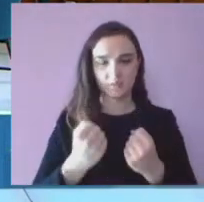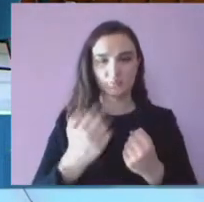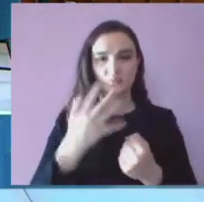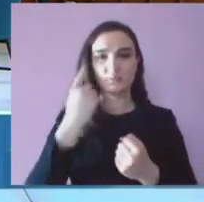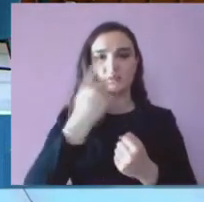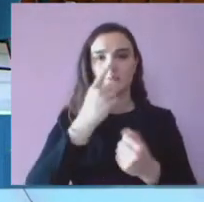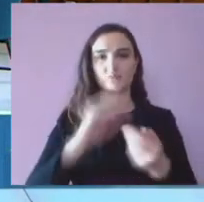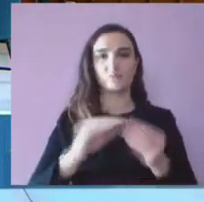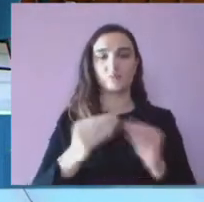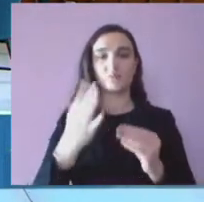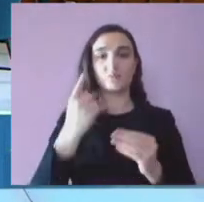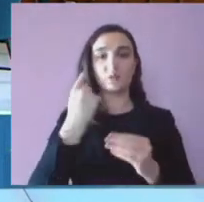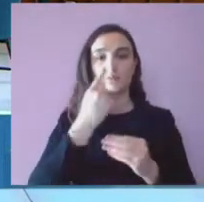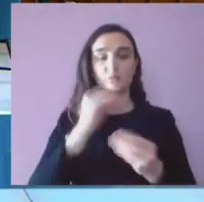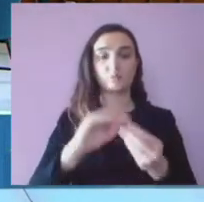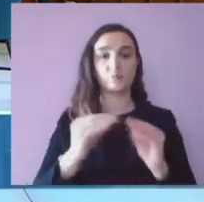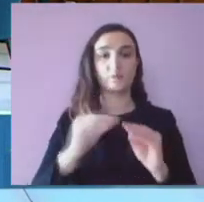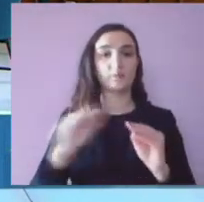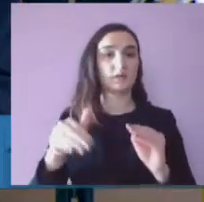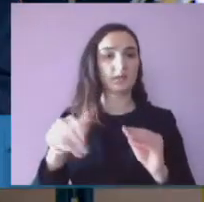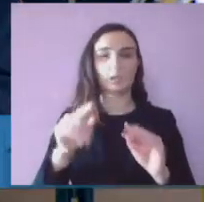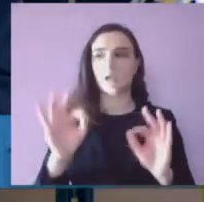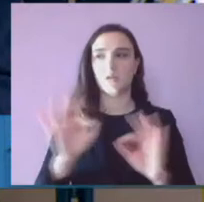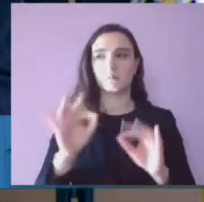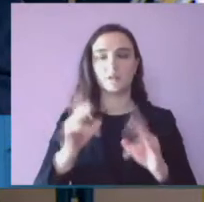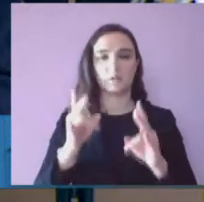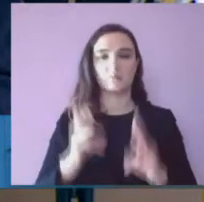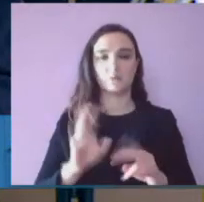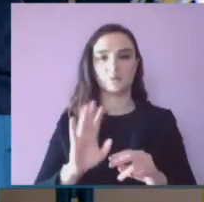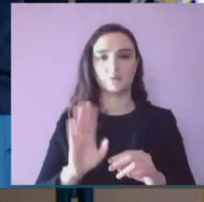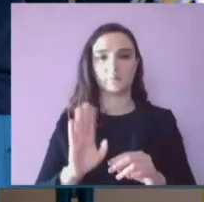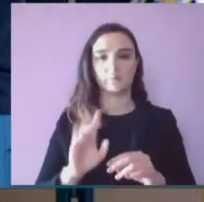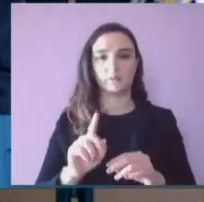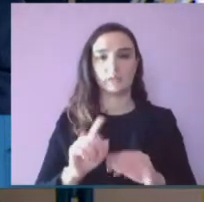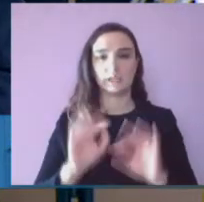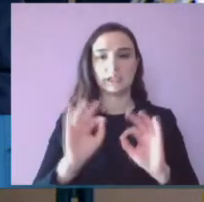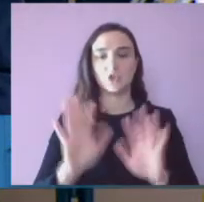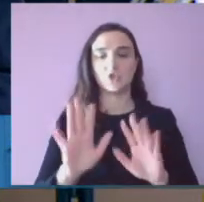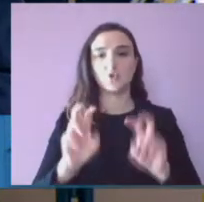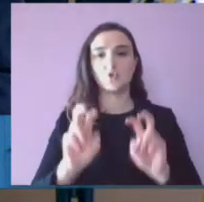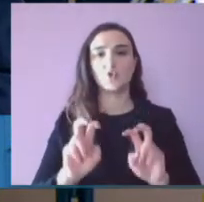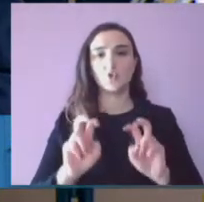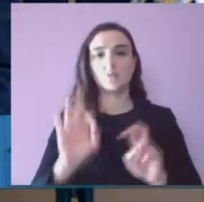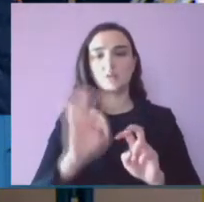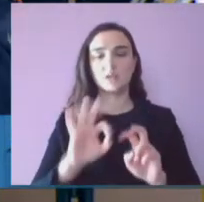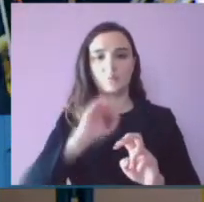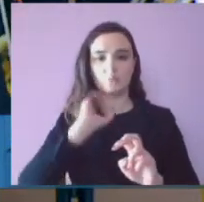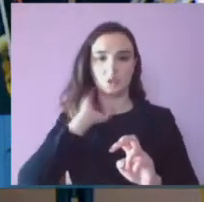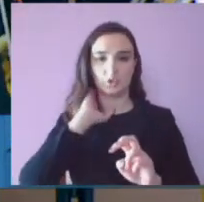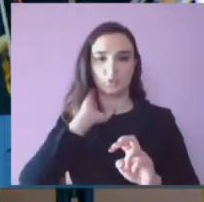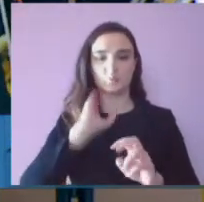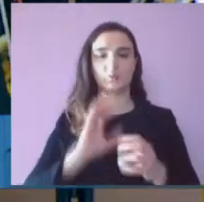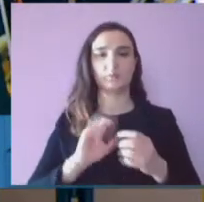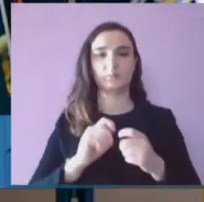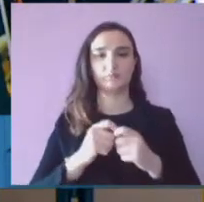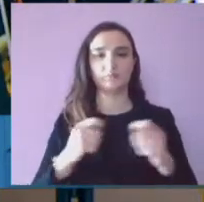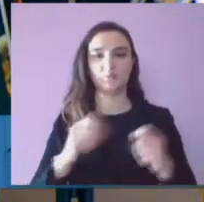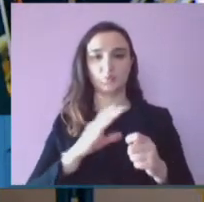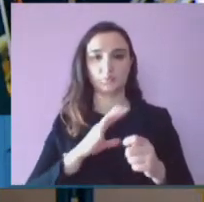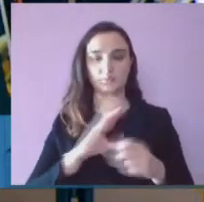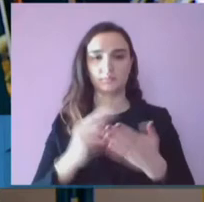თუ მხედველობის პრობლემა არა, კი არაფერი არ მოხდება. ან და არასწორი ჯდომის გამო კისრის კუნთები დაეჭიროს. მაგრამ წიგნი